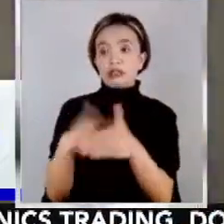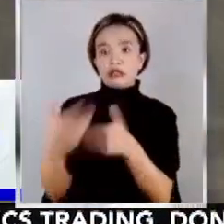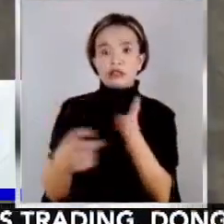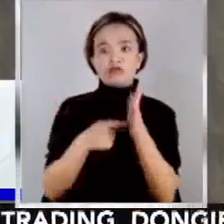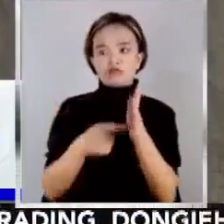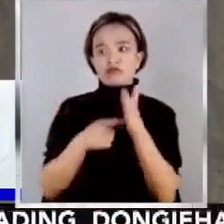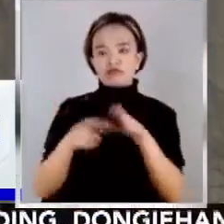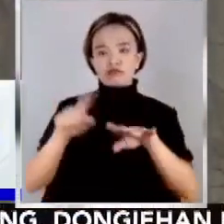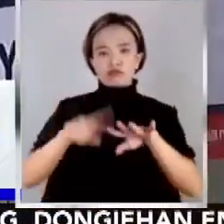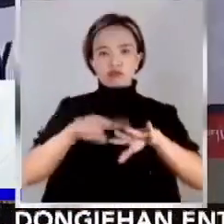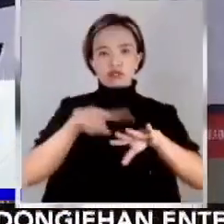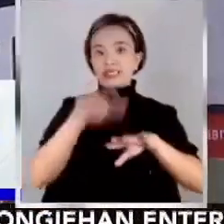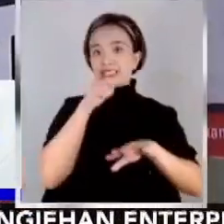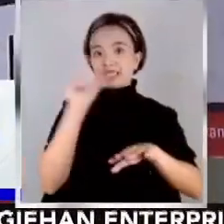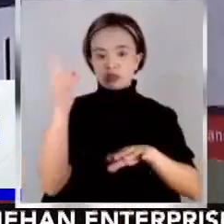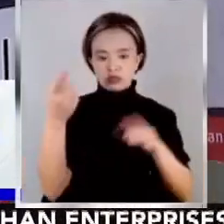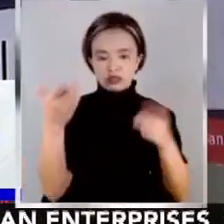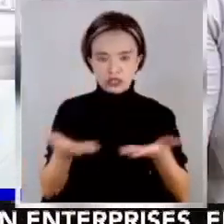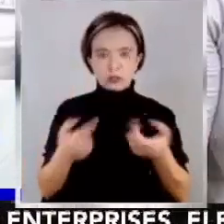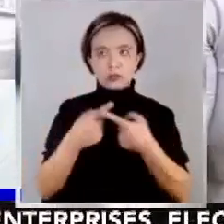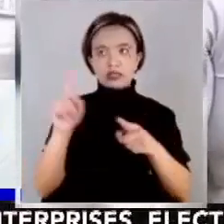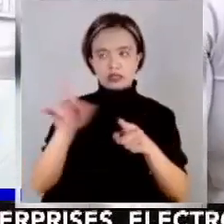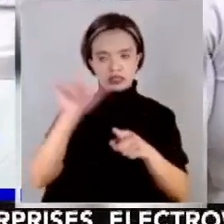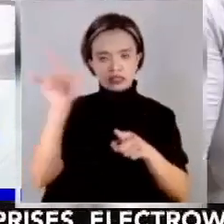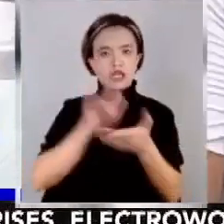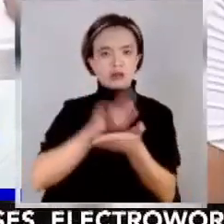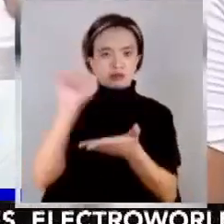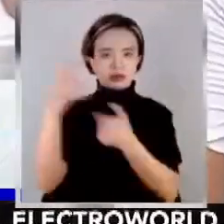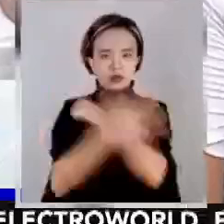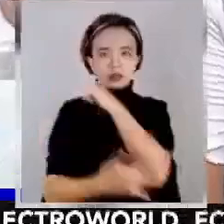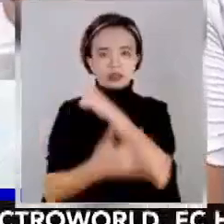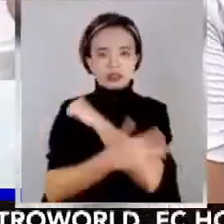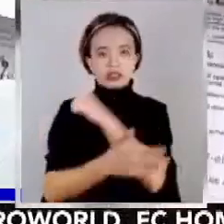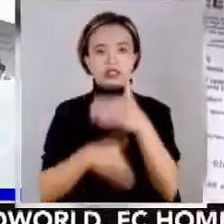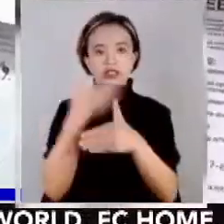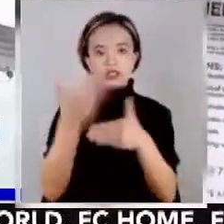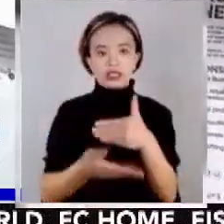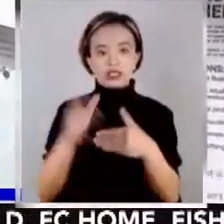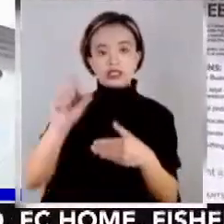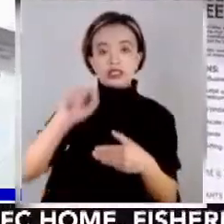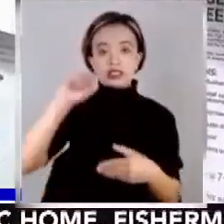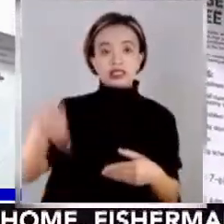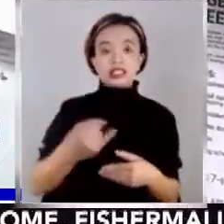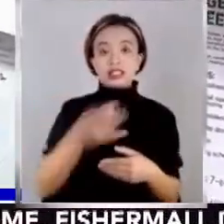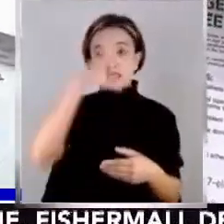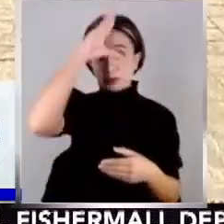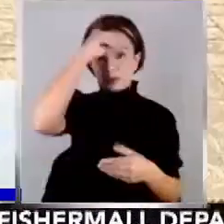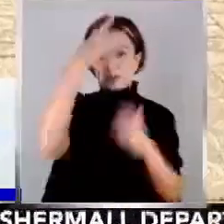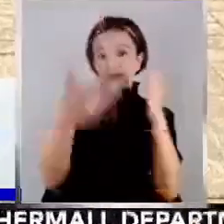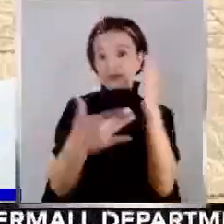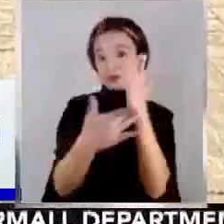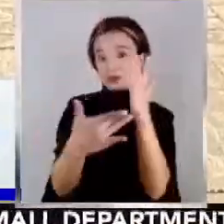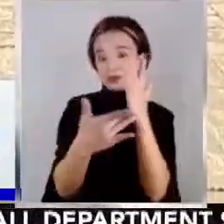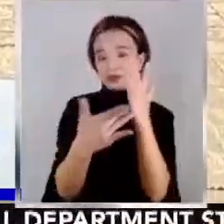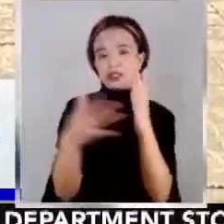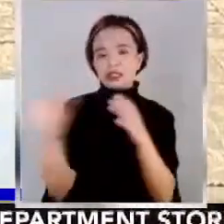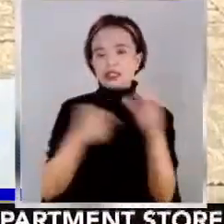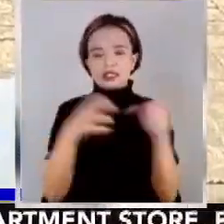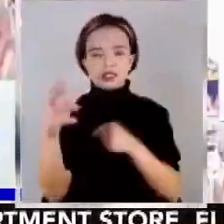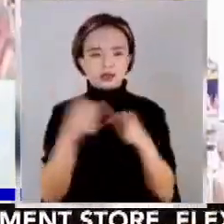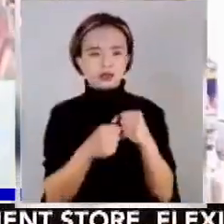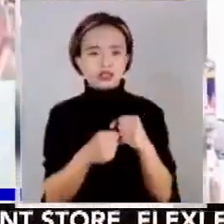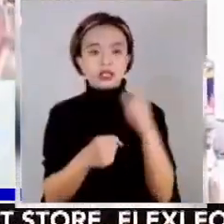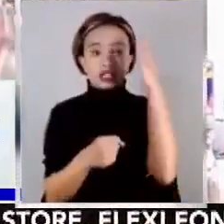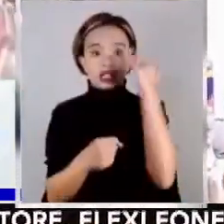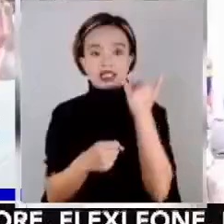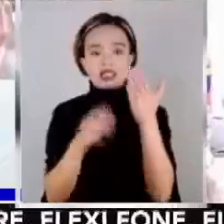abroad. Sa job fair sa San Juan City, mga nail technician ang isa sa mga inaabangan mag-apply ng mga recruiter. Isa raw kasi ito sa